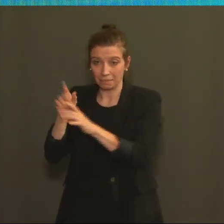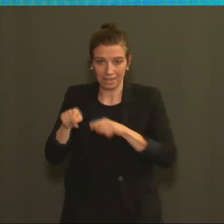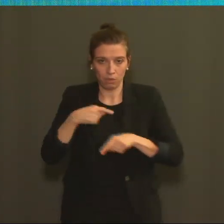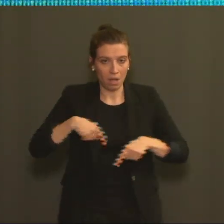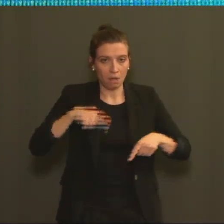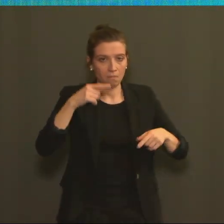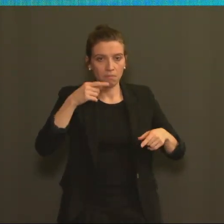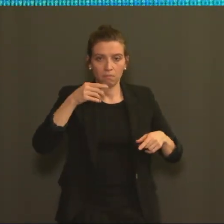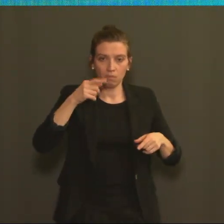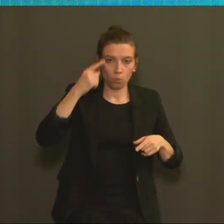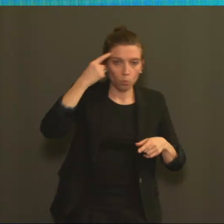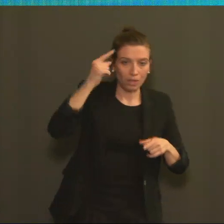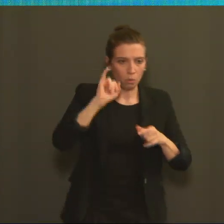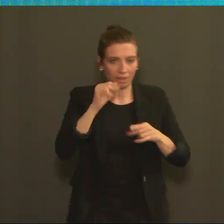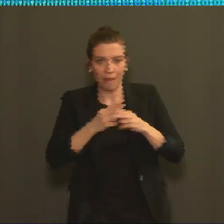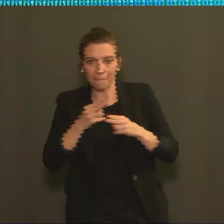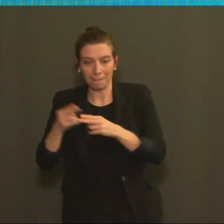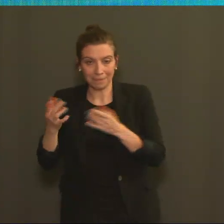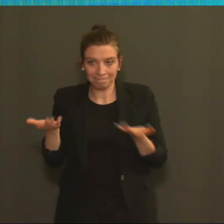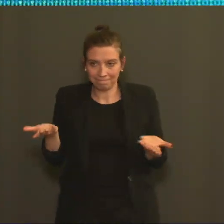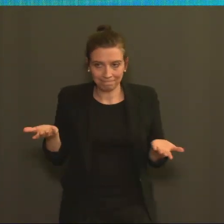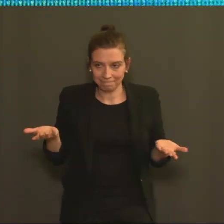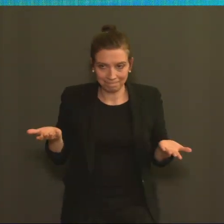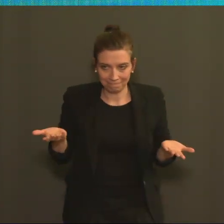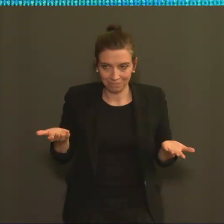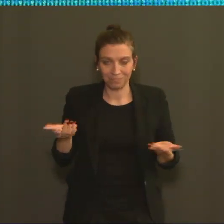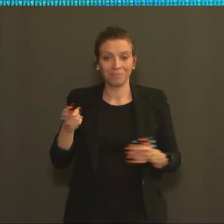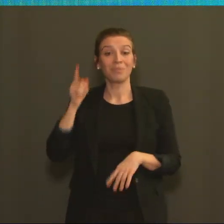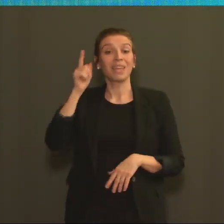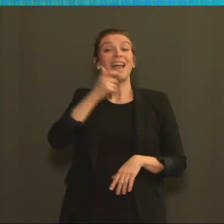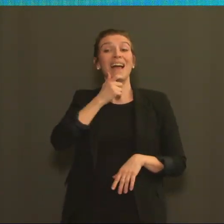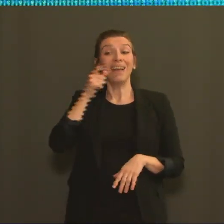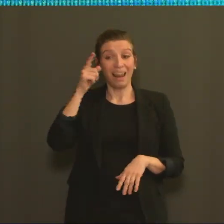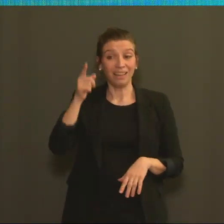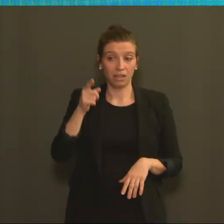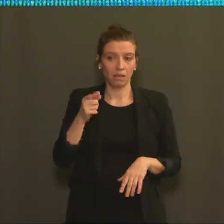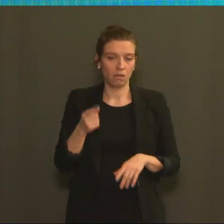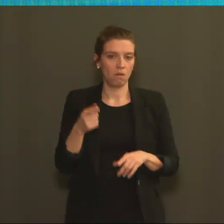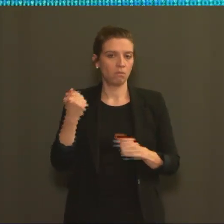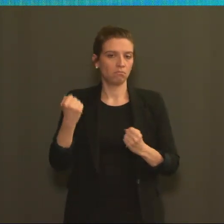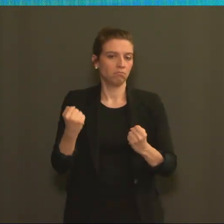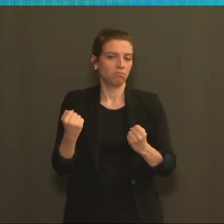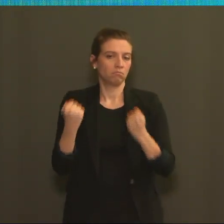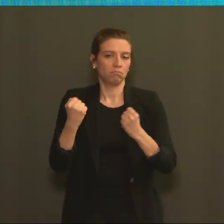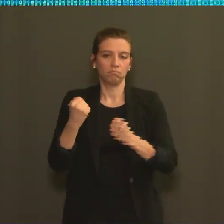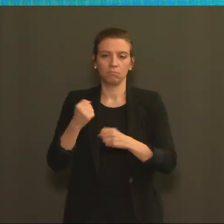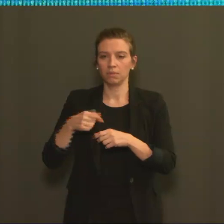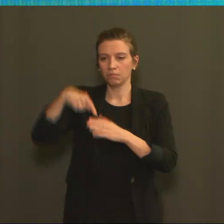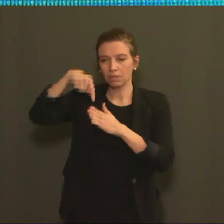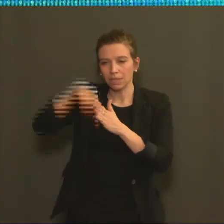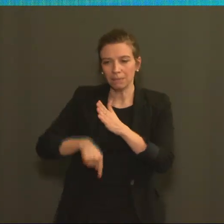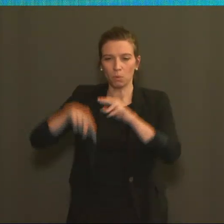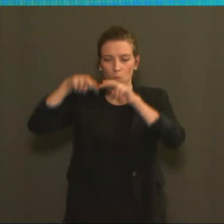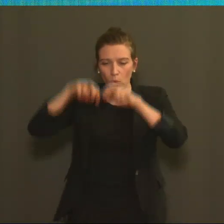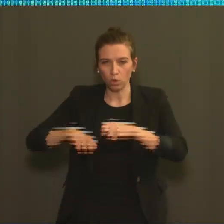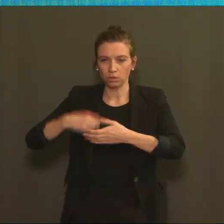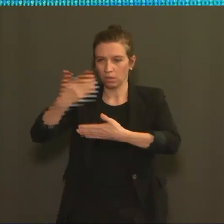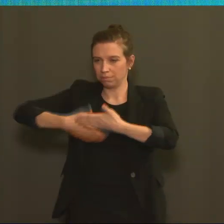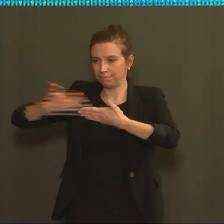komt de britse pap variant met hele stevige papieren terwijl vele andere variant hem nog zal pap je eens